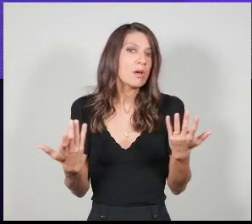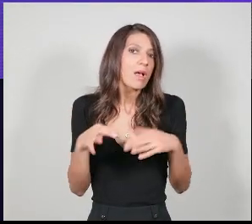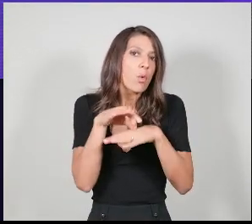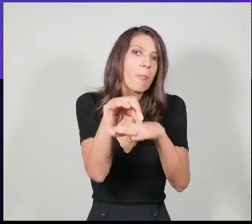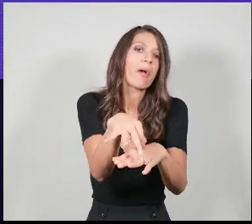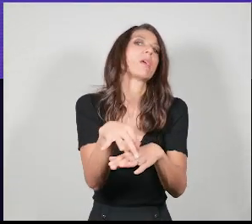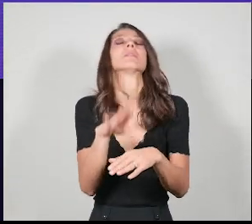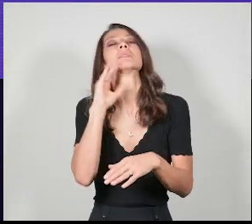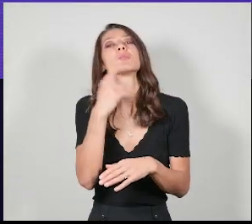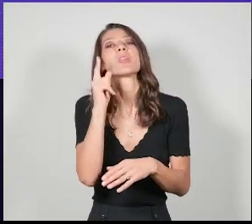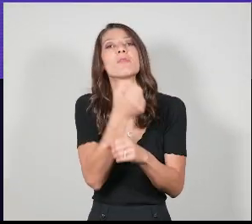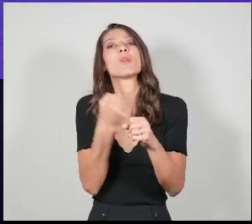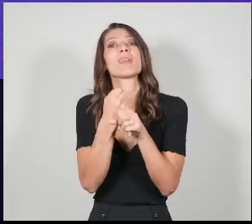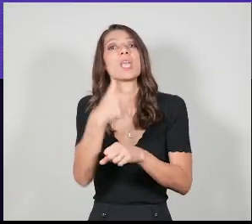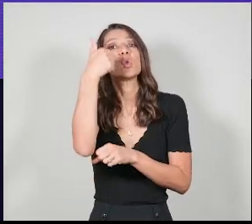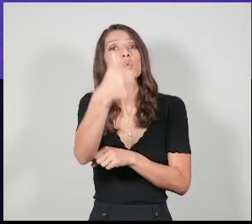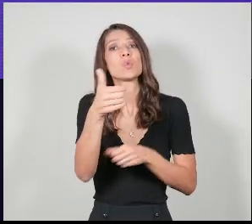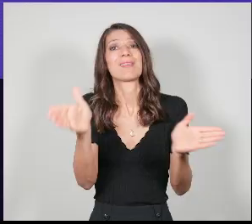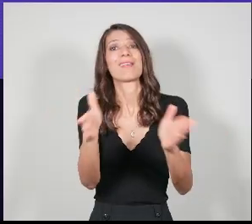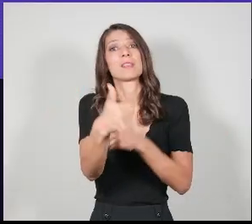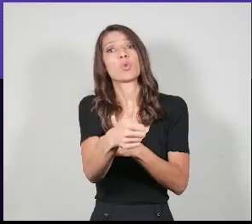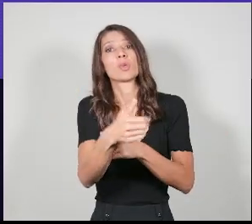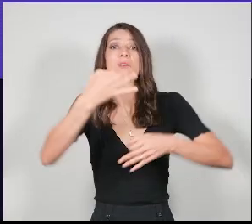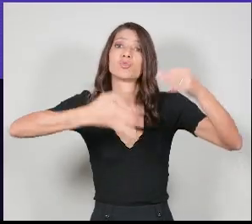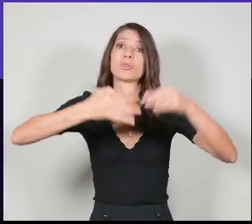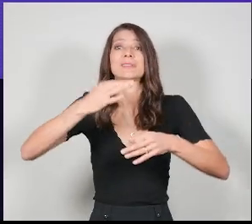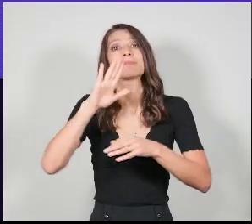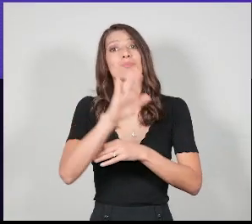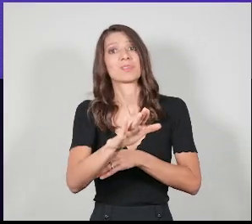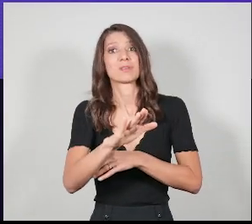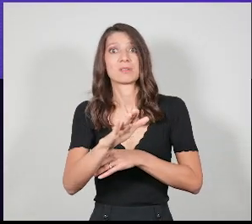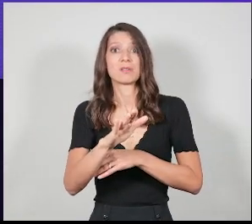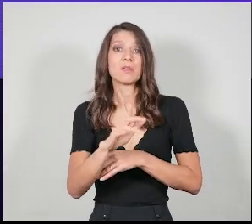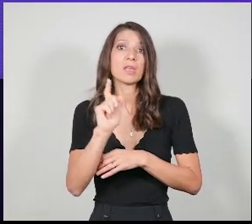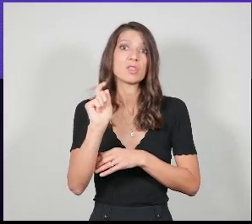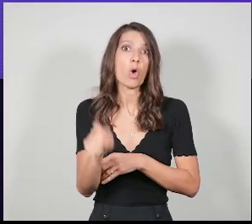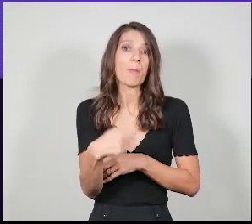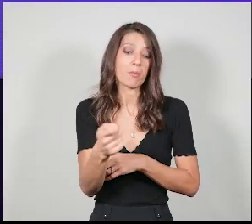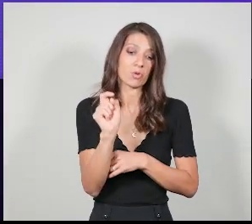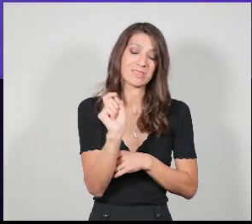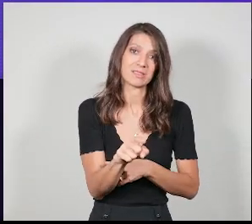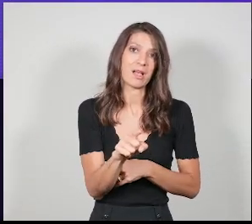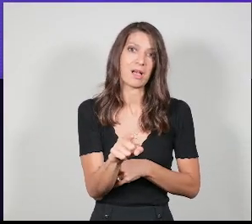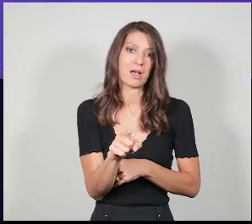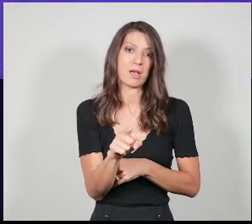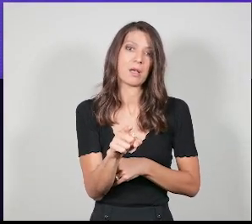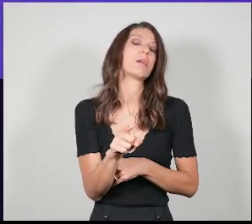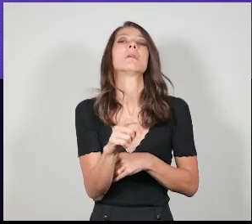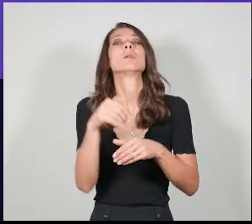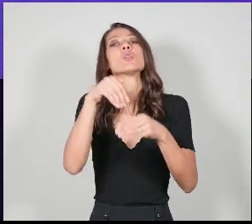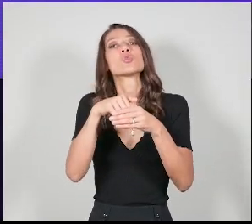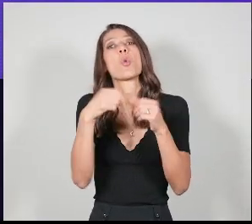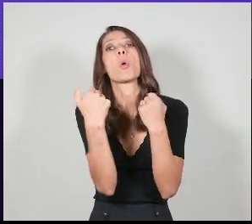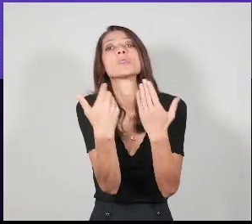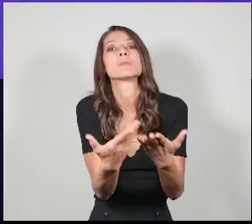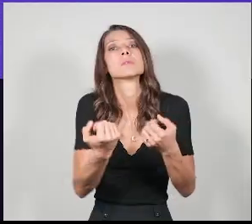catégorie juridique de structure et l'identité de la structure, elle passera dorénavant par les prestations qu'elle